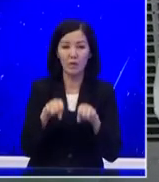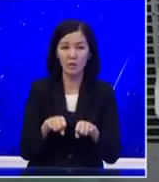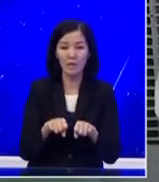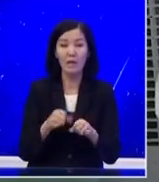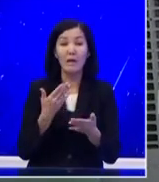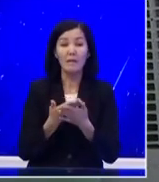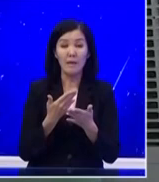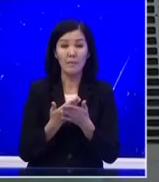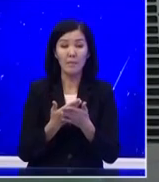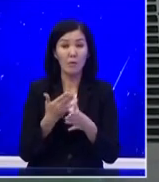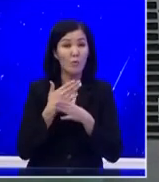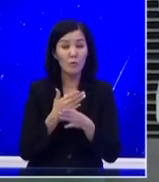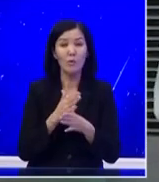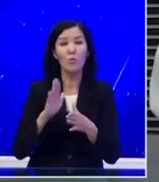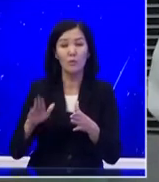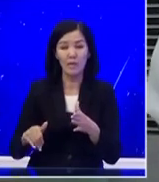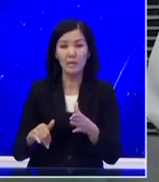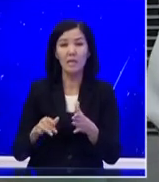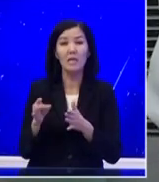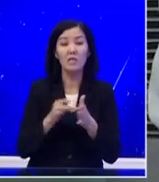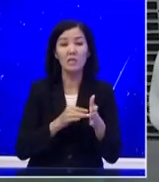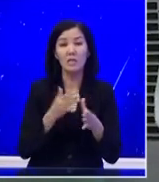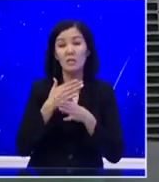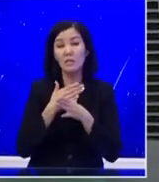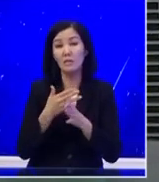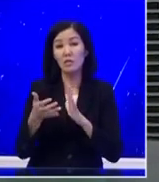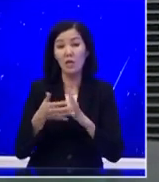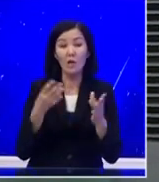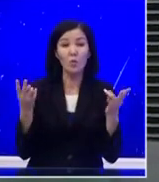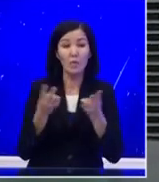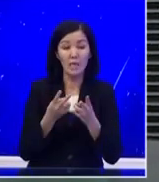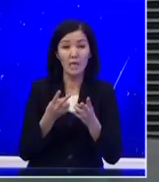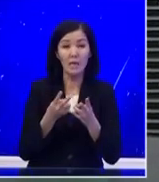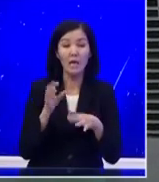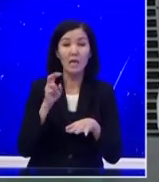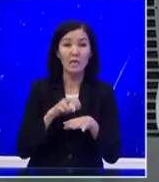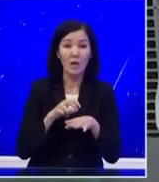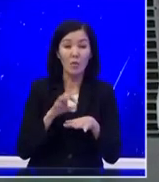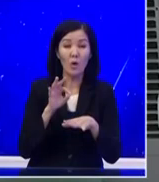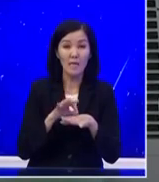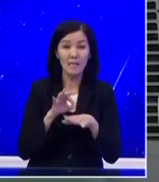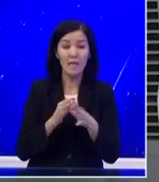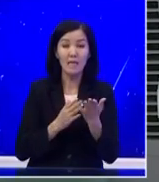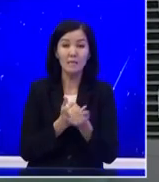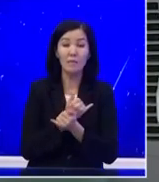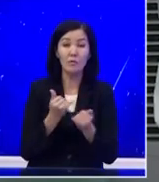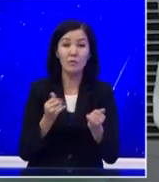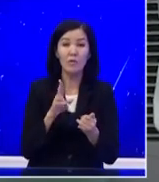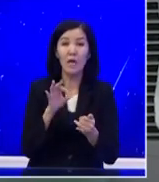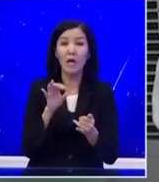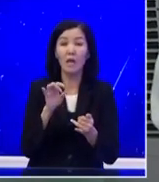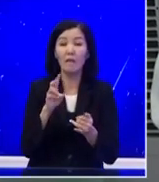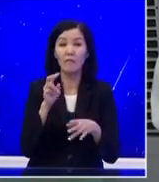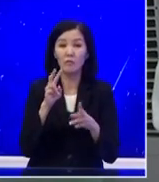егер дәрігер көмектеспесе, содан кейін ғана жедел жәрдемге жүгінсе болады. Дәрігерлер науқасқа қажетті көмекті көрсетіп, коронавирусқа тексереді.